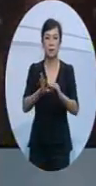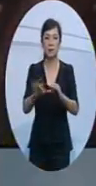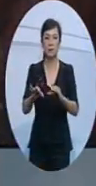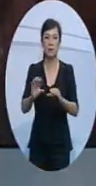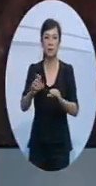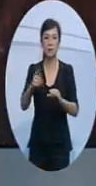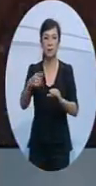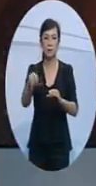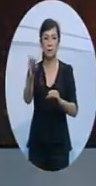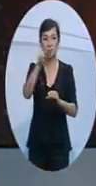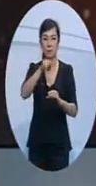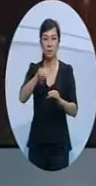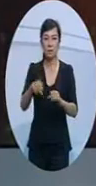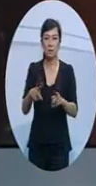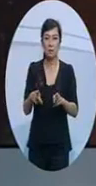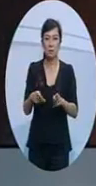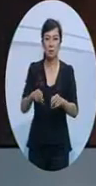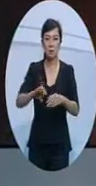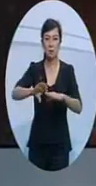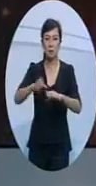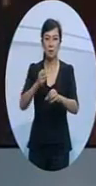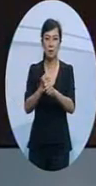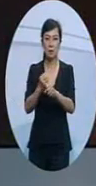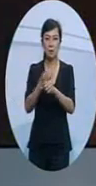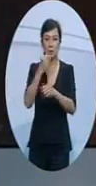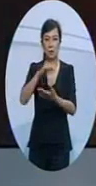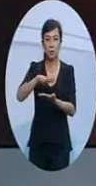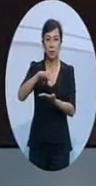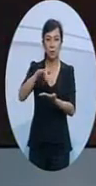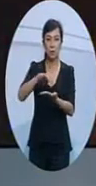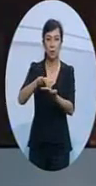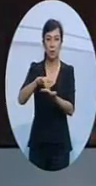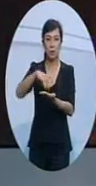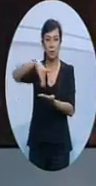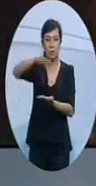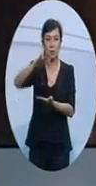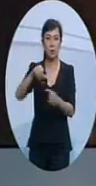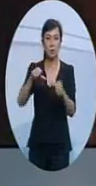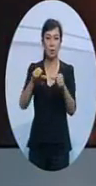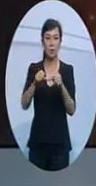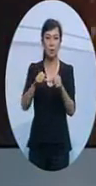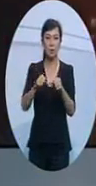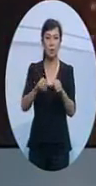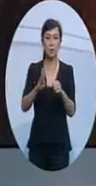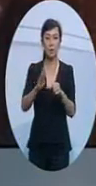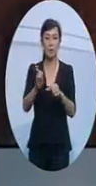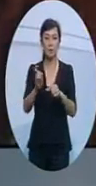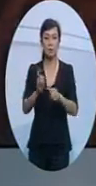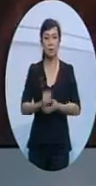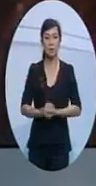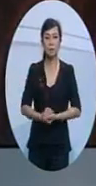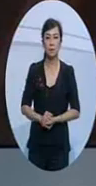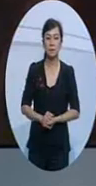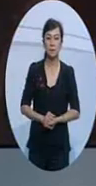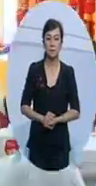Zaffa Comfit Việt Nam vừa khánh thành nhà máy sản xuất thức ăn chăn nuôi công nghệ cao tại khu công nghiệp Nhân Hòa, tỉnh Bình Định.